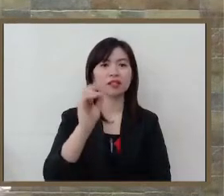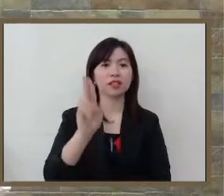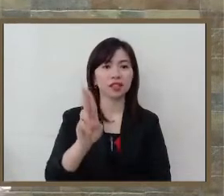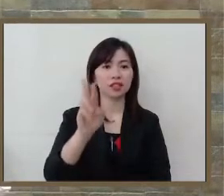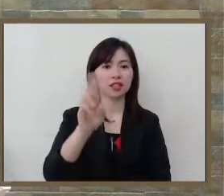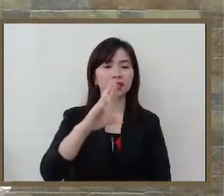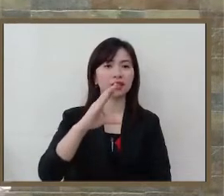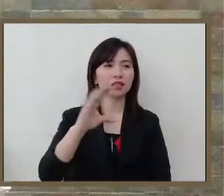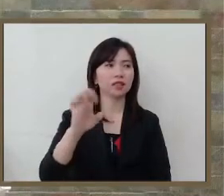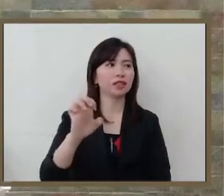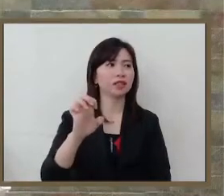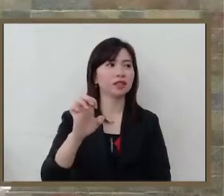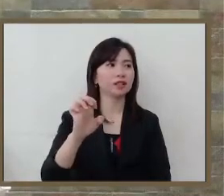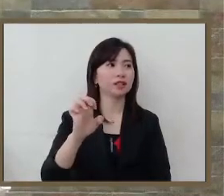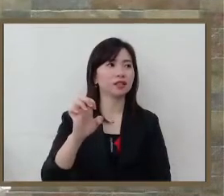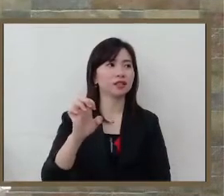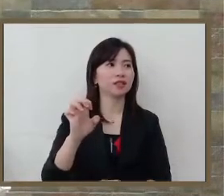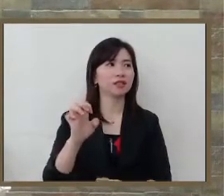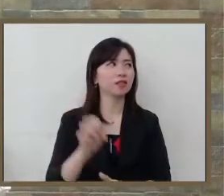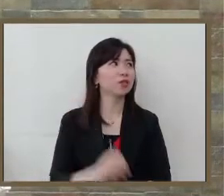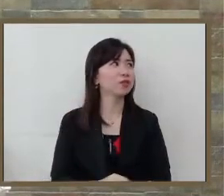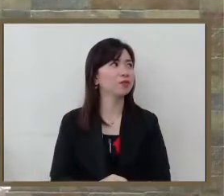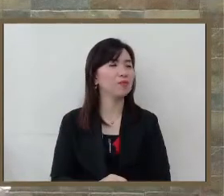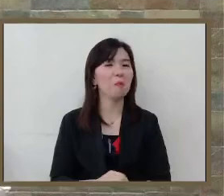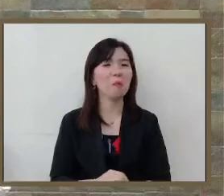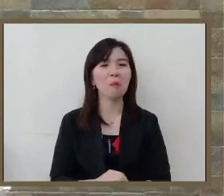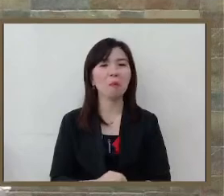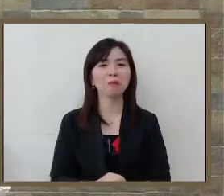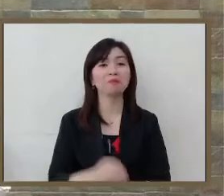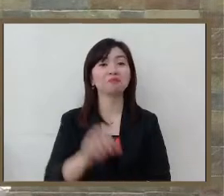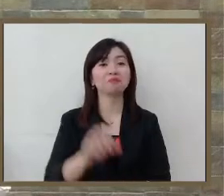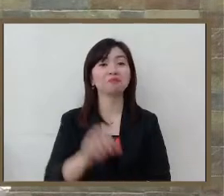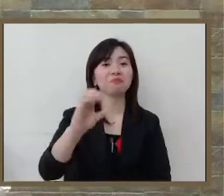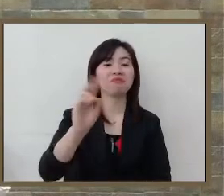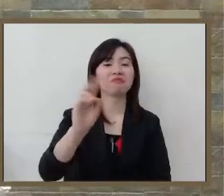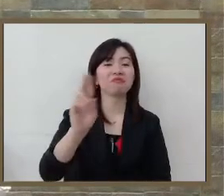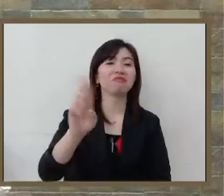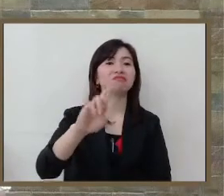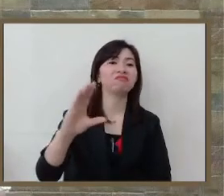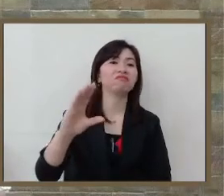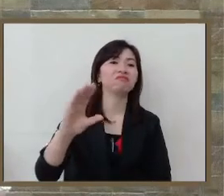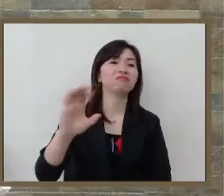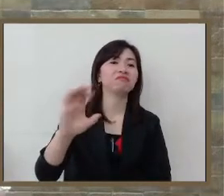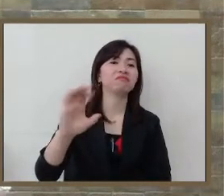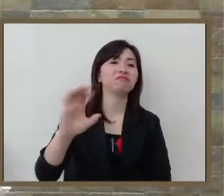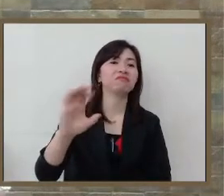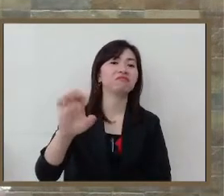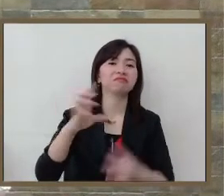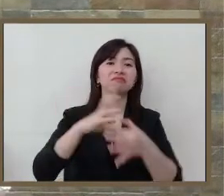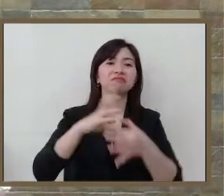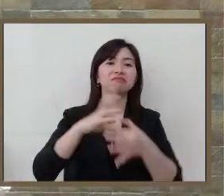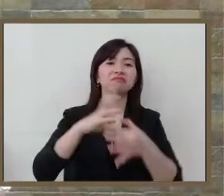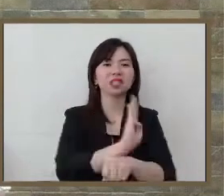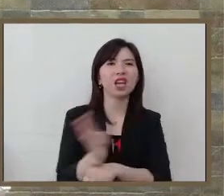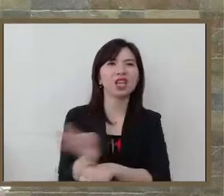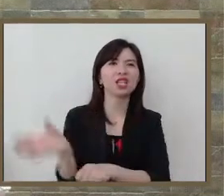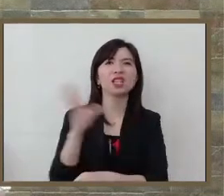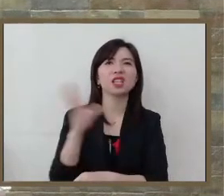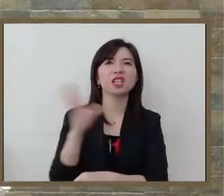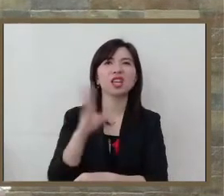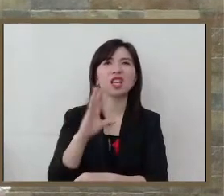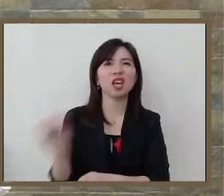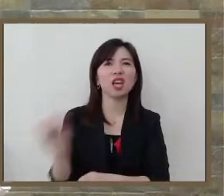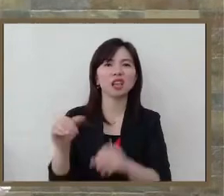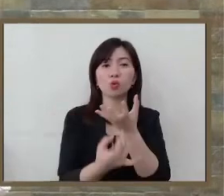everything, marami pa po kayo makikita na gamit ng oil during Bible times. And again, tandaan nyo po, oil